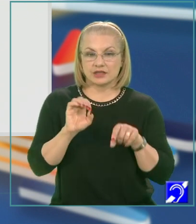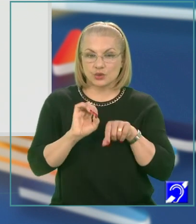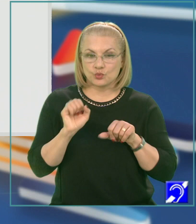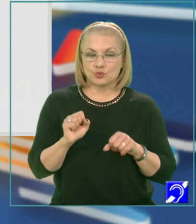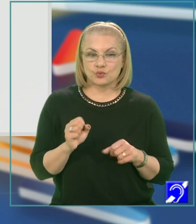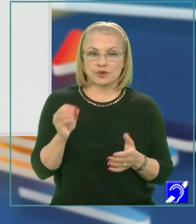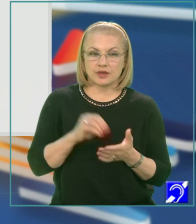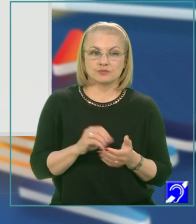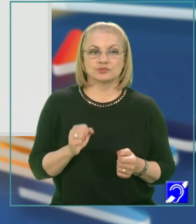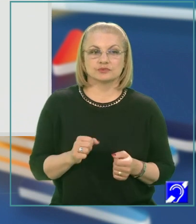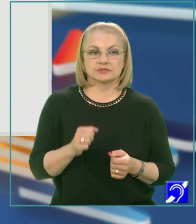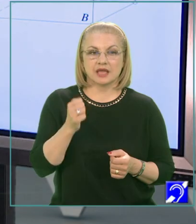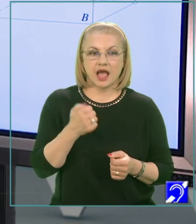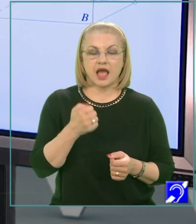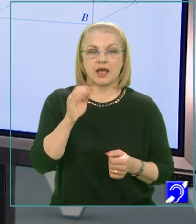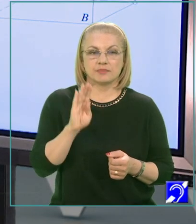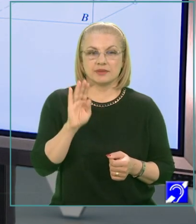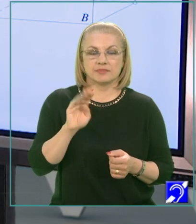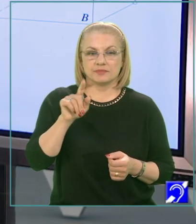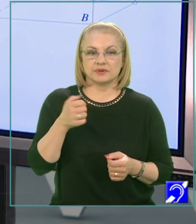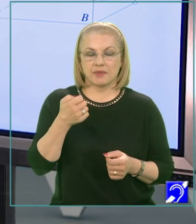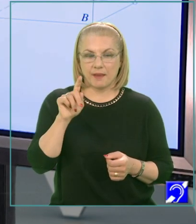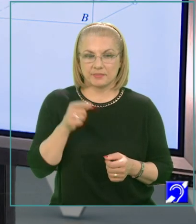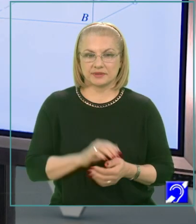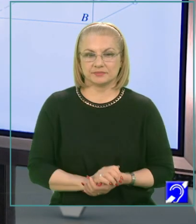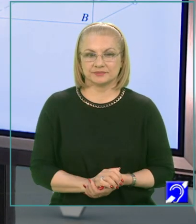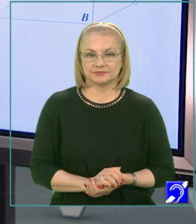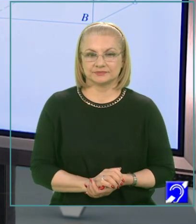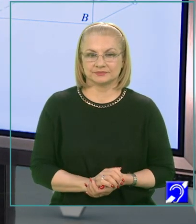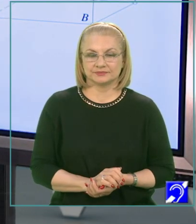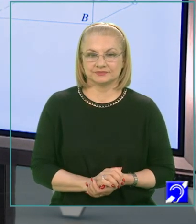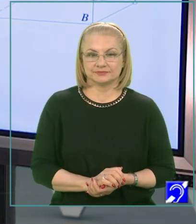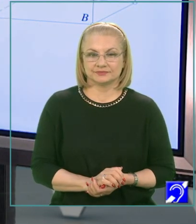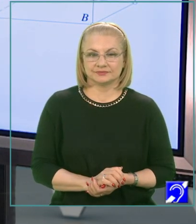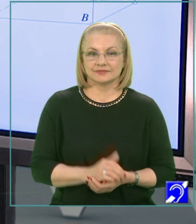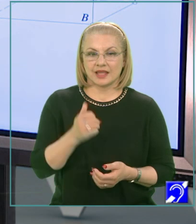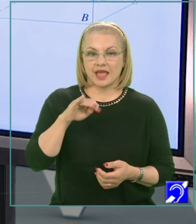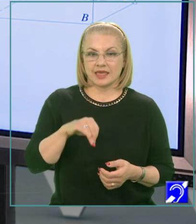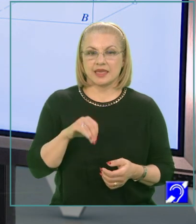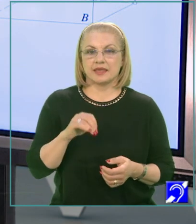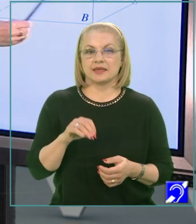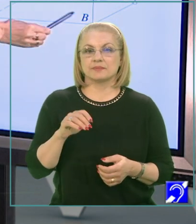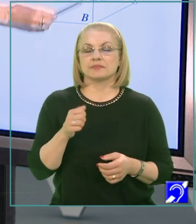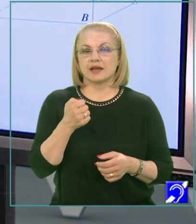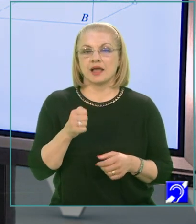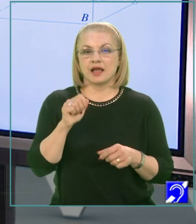planul ABB'A'. Evident, este același cu AMQA' sau cu